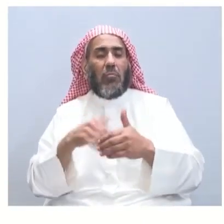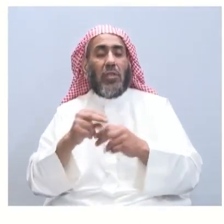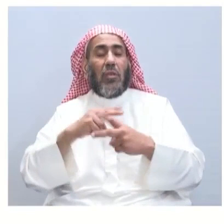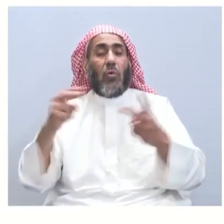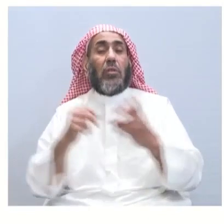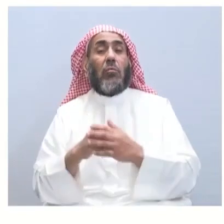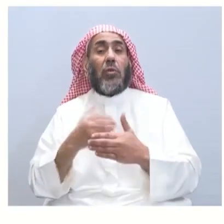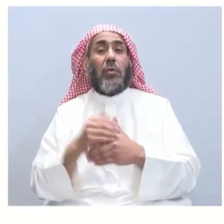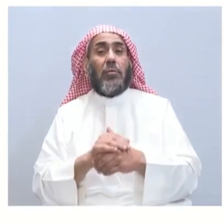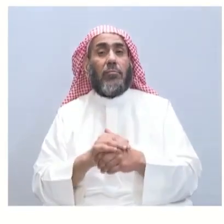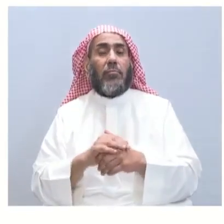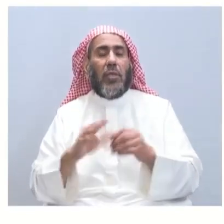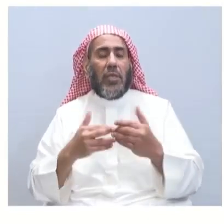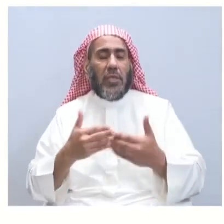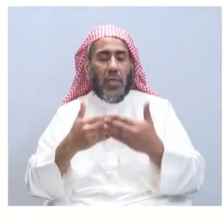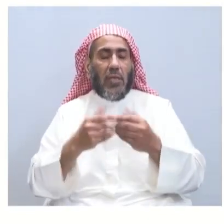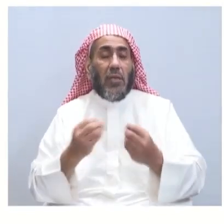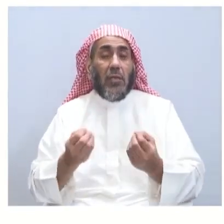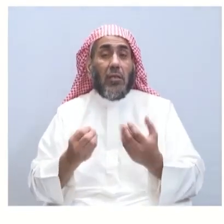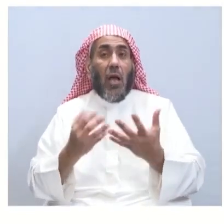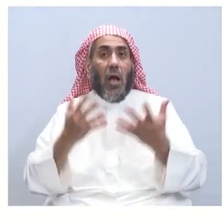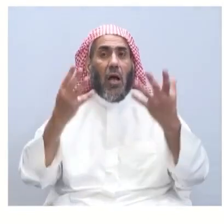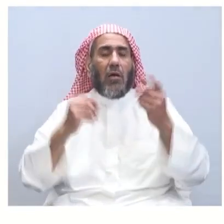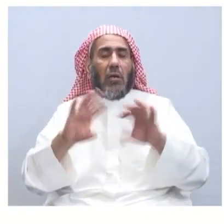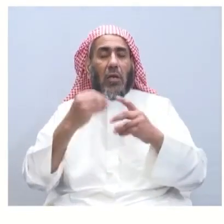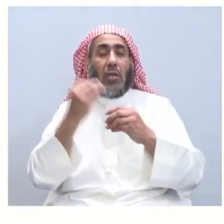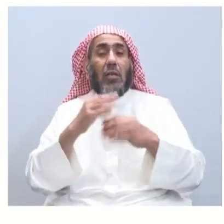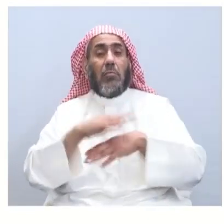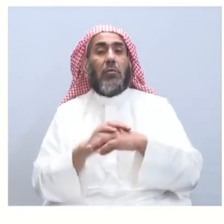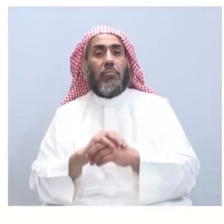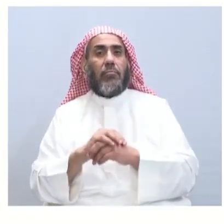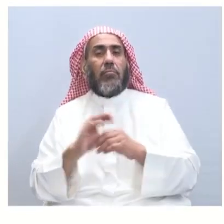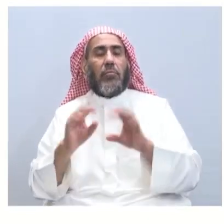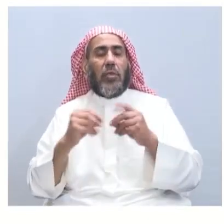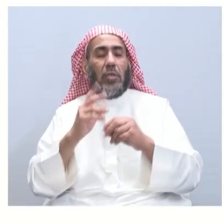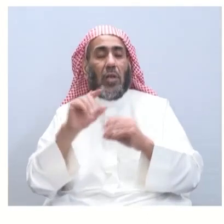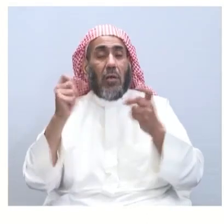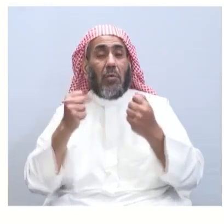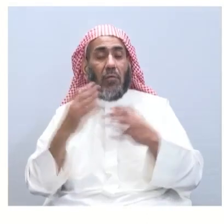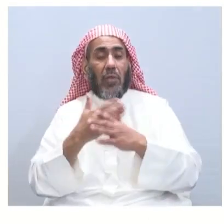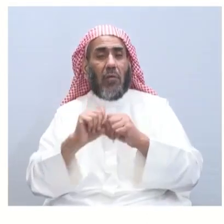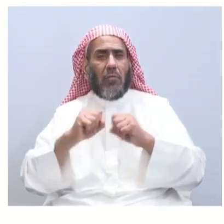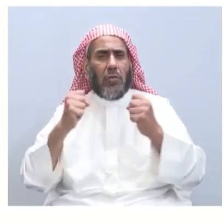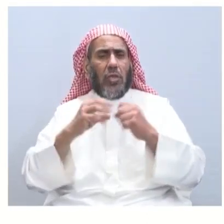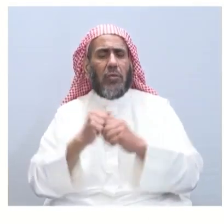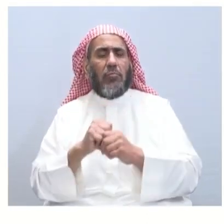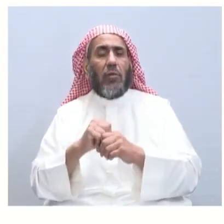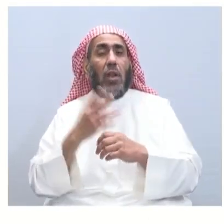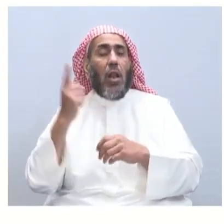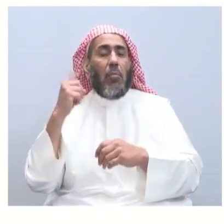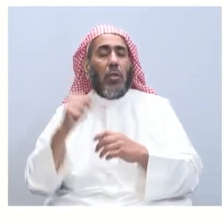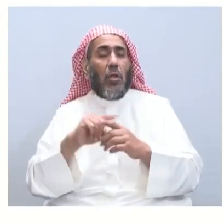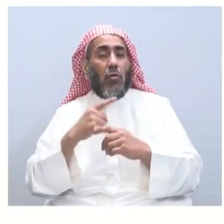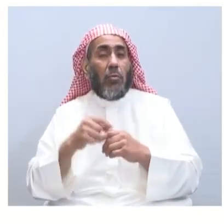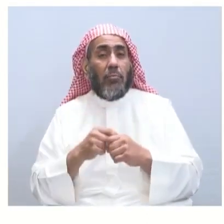تنوعت واصبحت ايضا وهذا ساعد على ازدهار الحركه الادبيه بشكل عام جريده القبله يعني ا بدايه اقدمها صحيفه الحجاز في المدينه